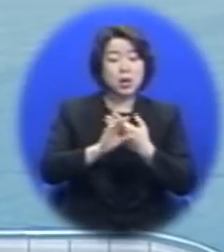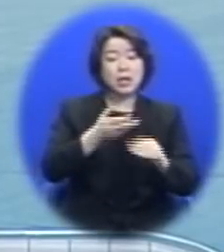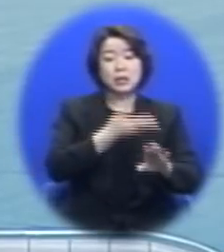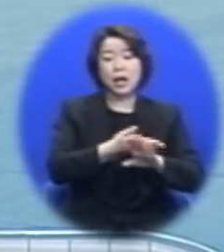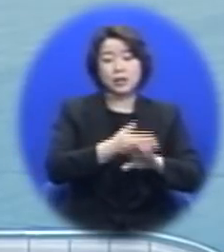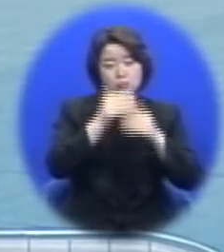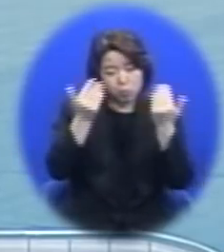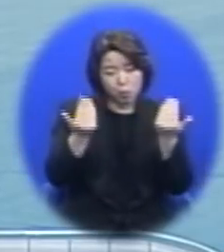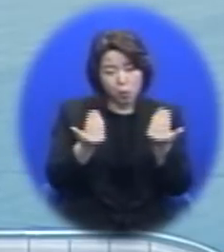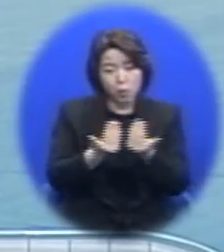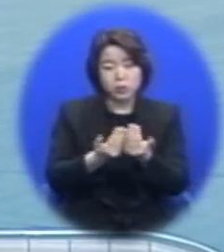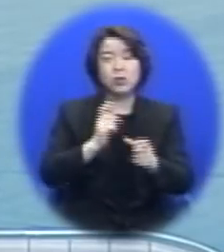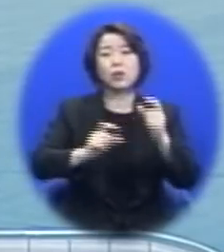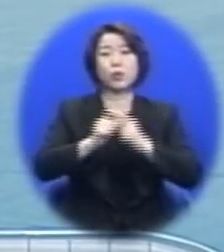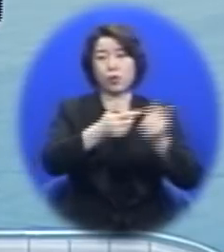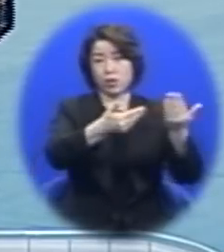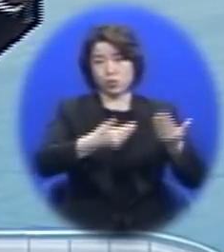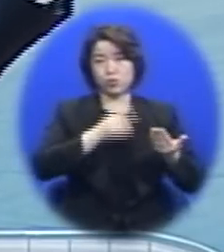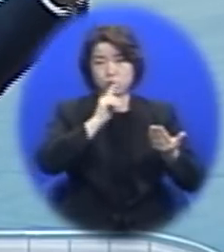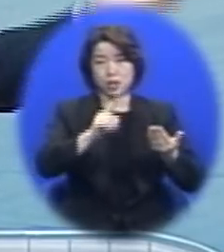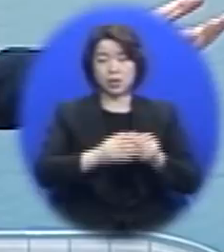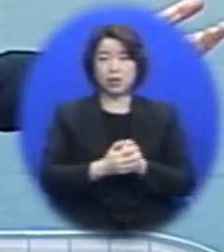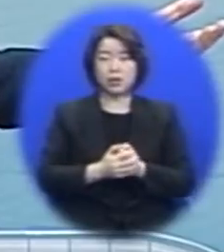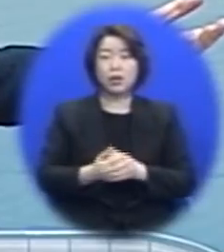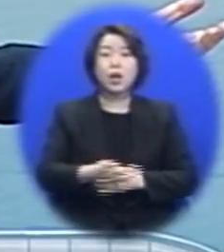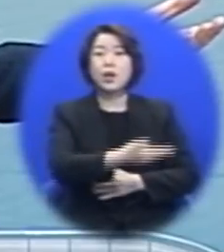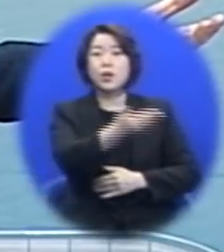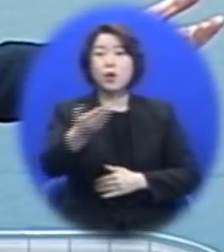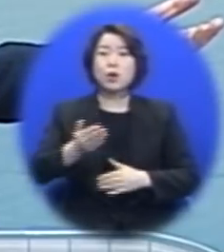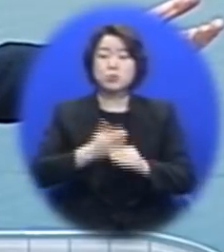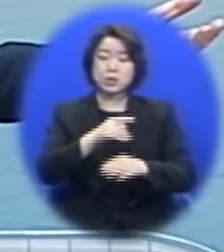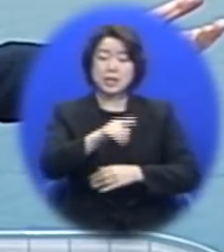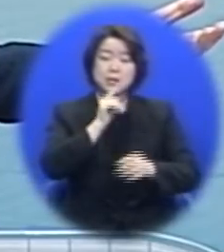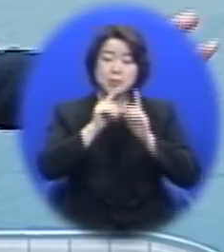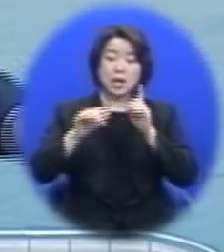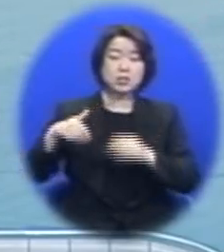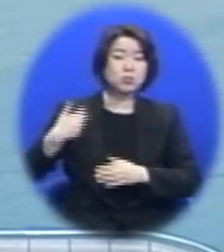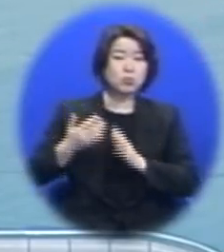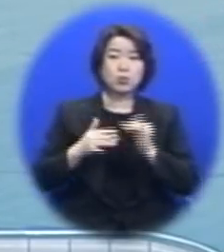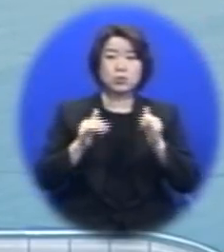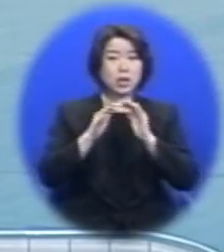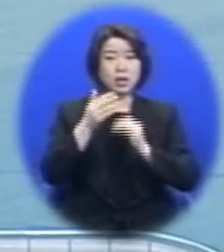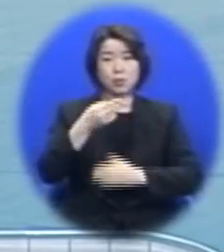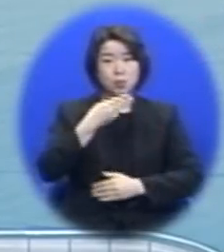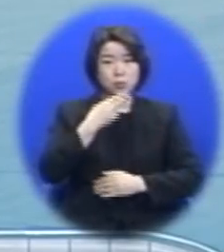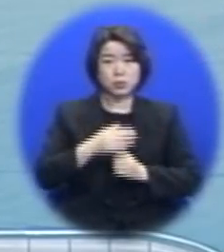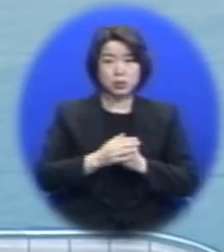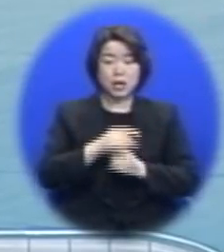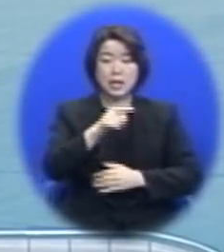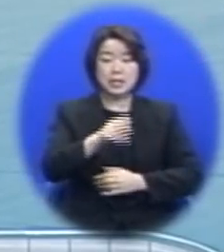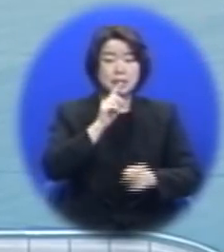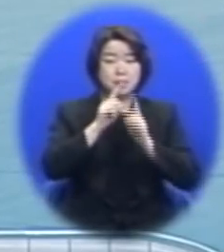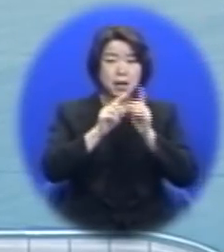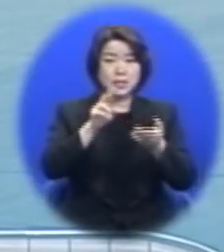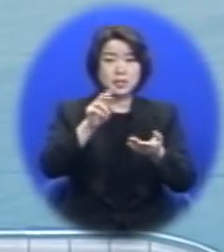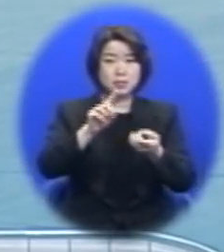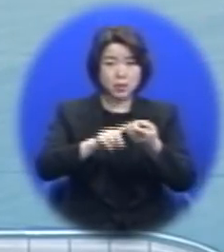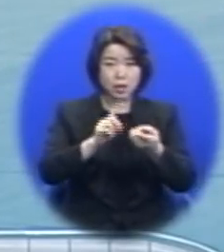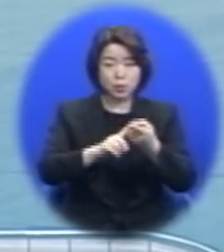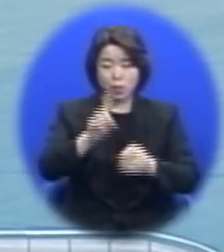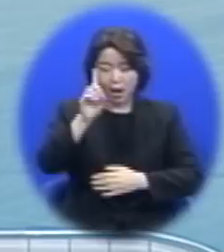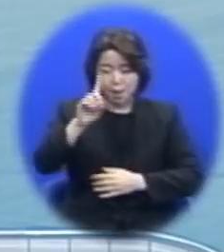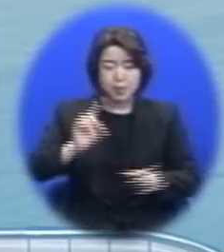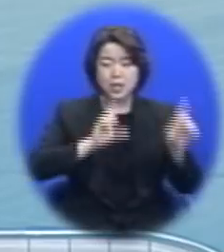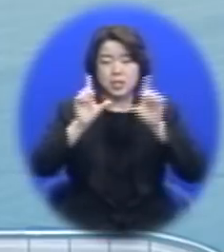더하시리라. 여러분 중에 이 말씀을 모르는 분 없으세요? 문제는 이 말씀대로 한 번 안 살아보는